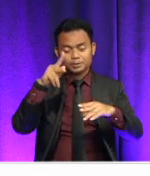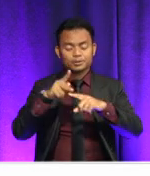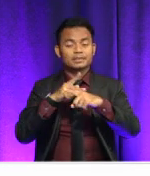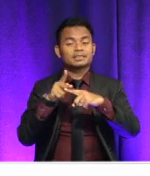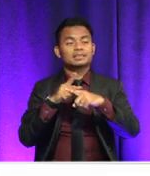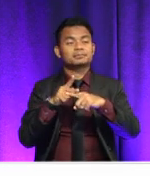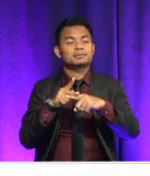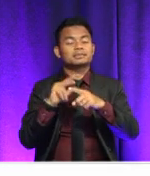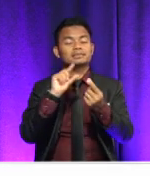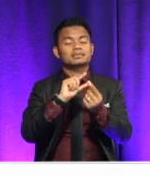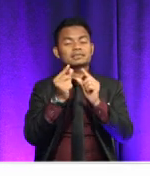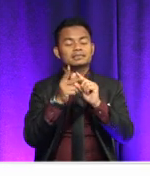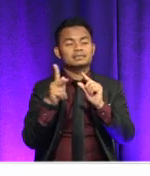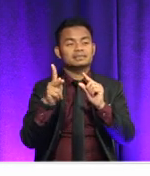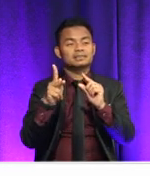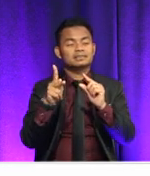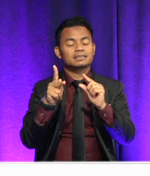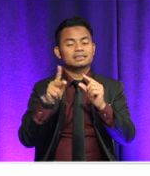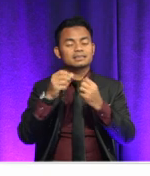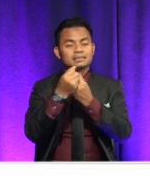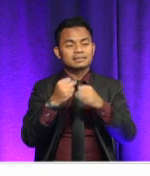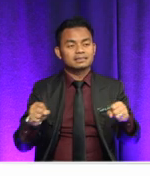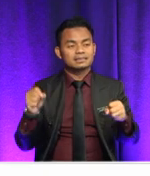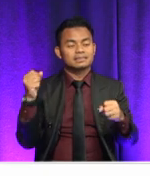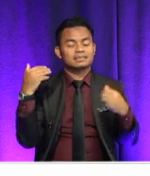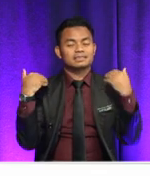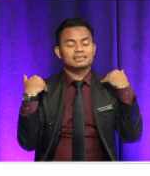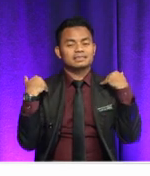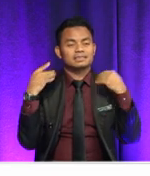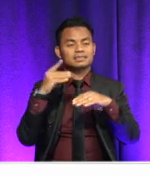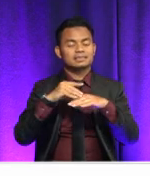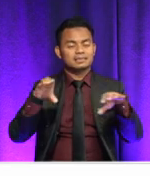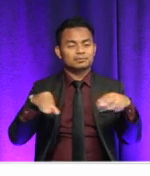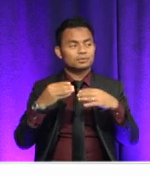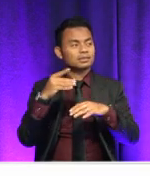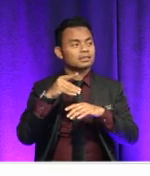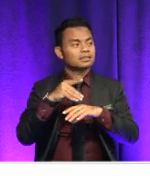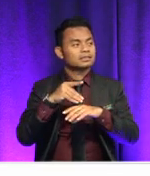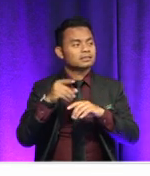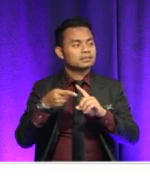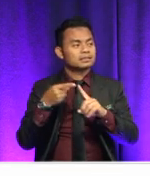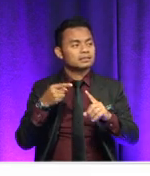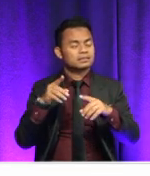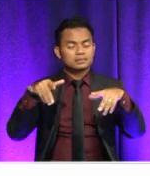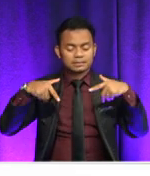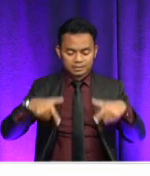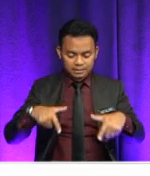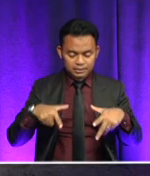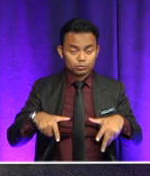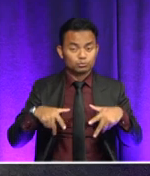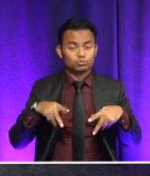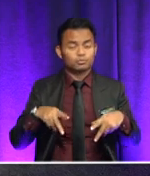menggantikan pelapis tidak ada dibuat di padat kayu dan kongkring baru kita tahu